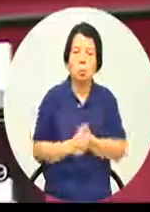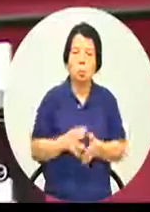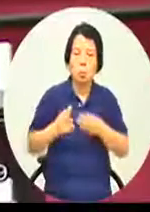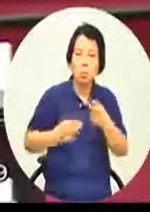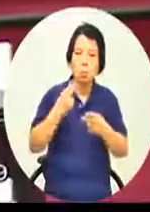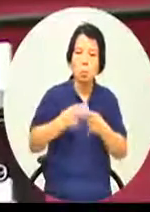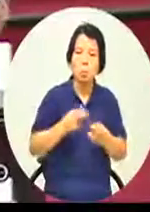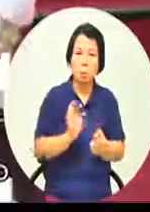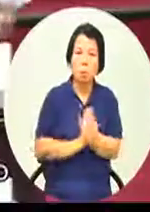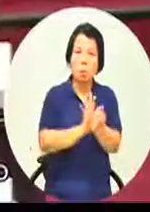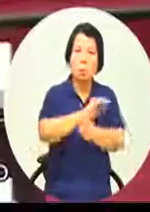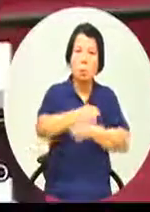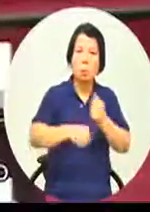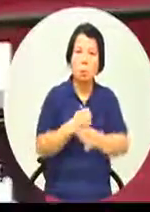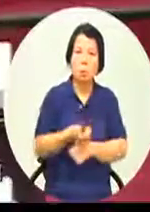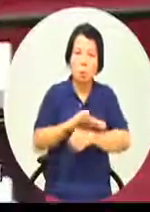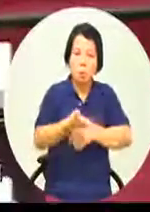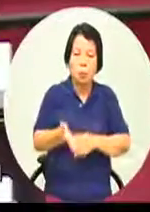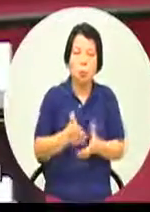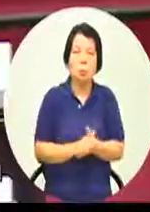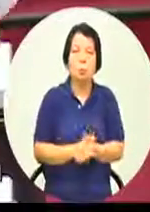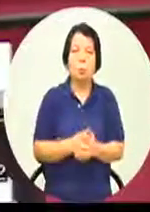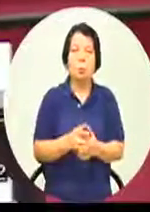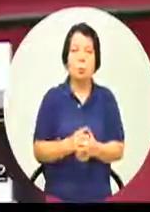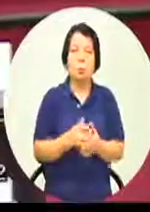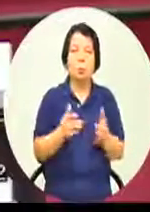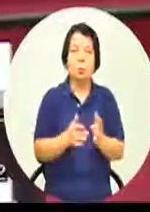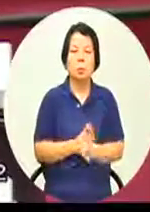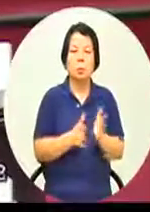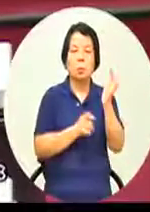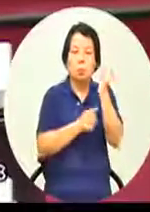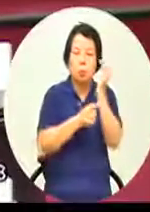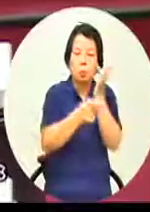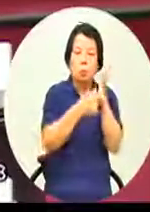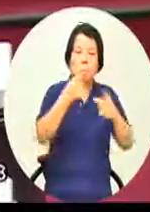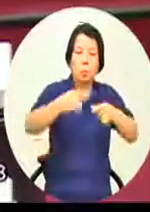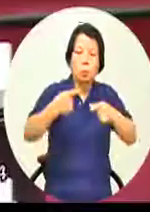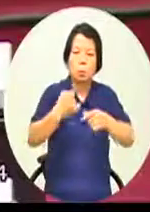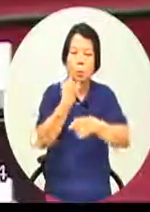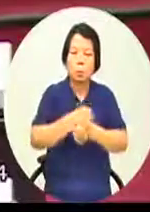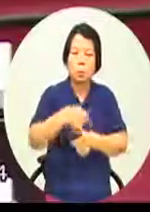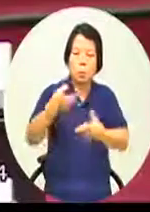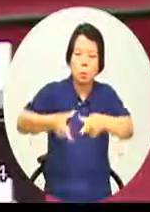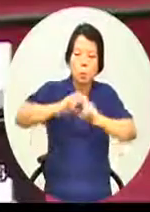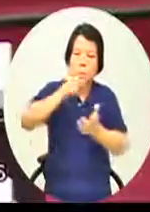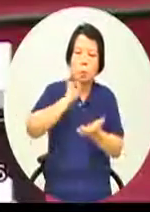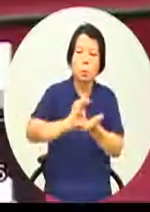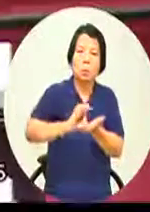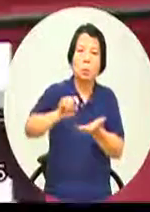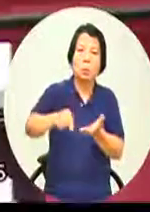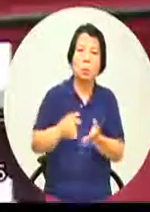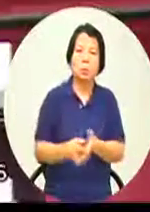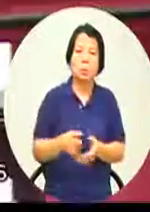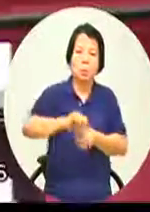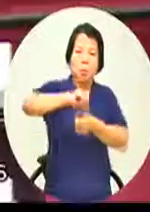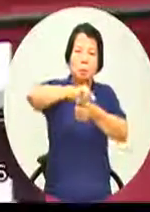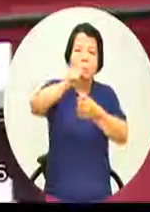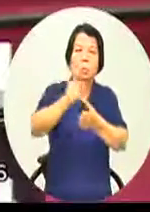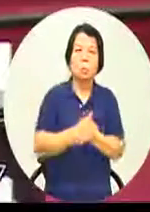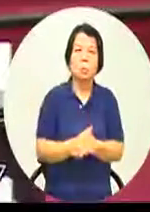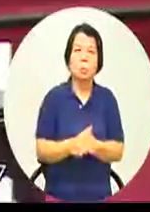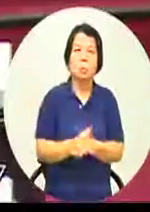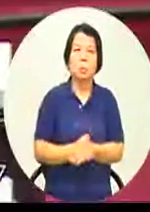去推动，然后让这些可以再生的利用，然后增加这个树枝树木